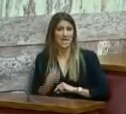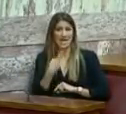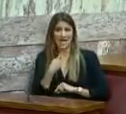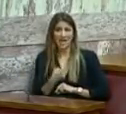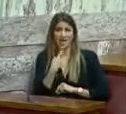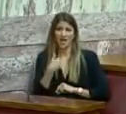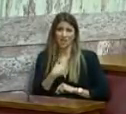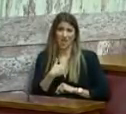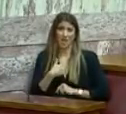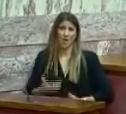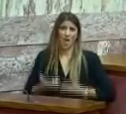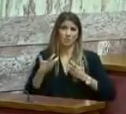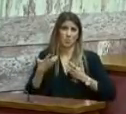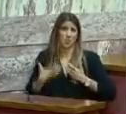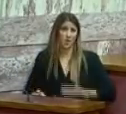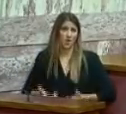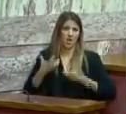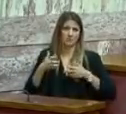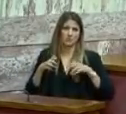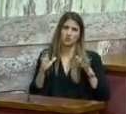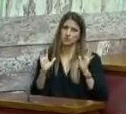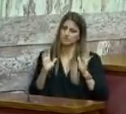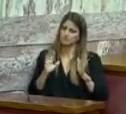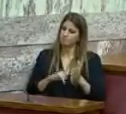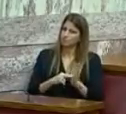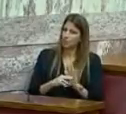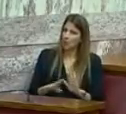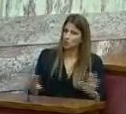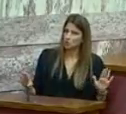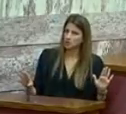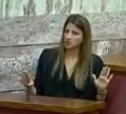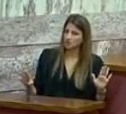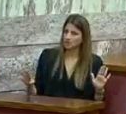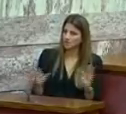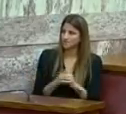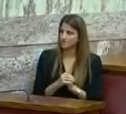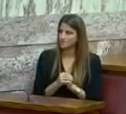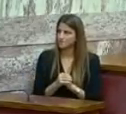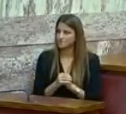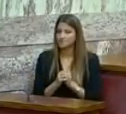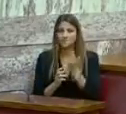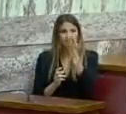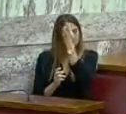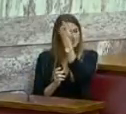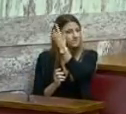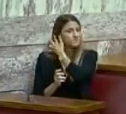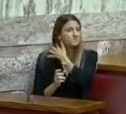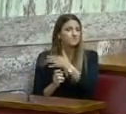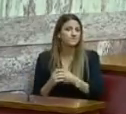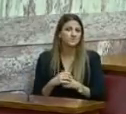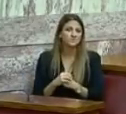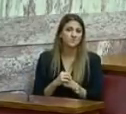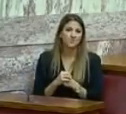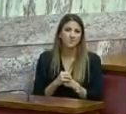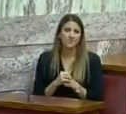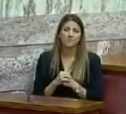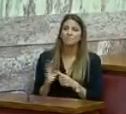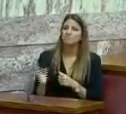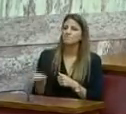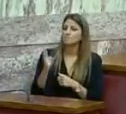Και βέβαια πρόκειται για αστειότητα ότι είναι ποτέ δυνατόν μια